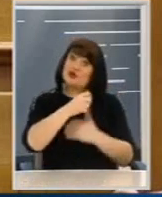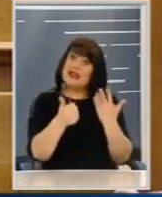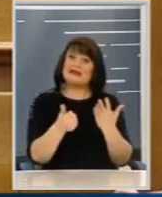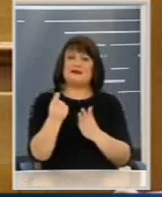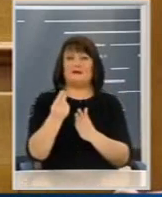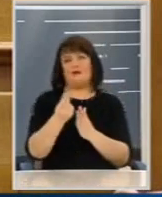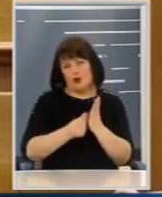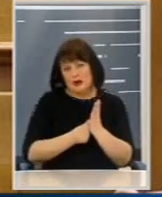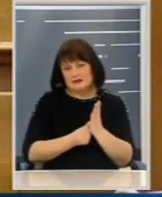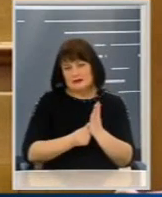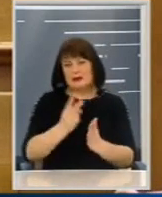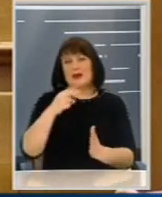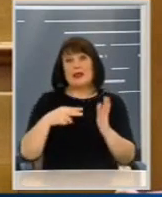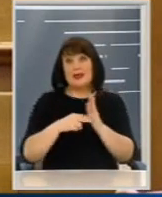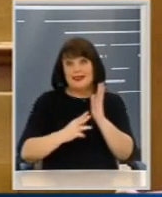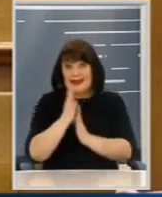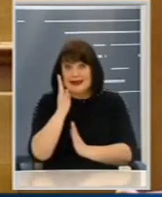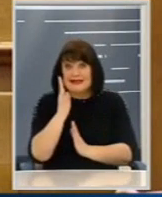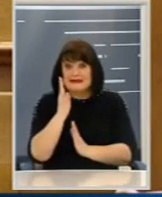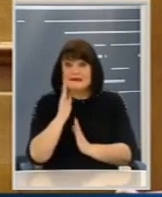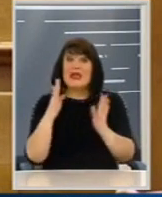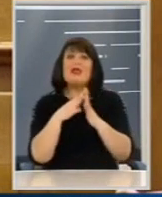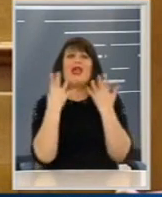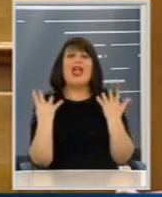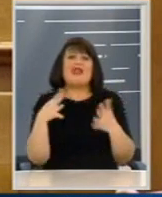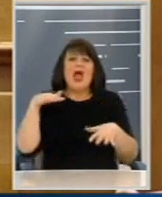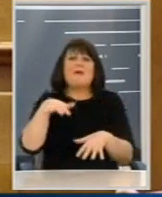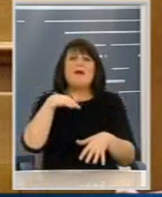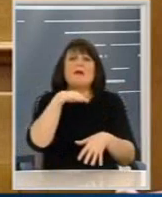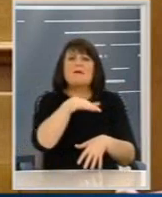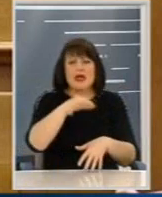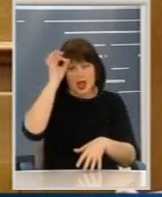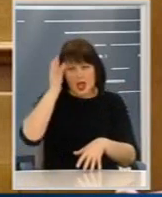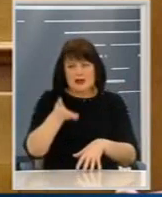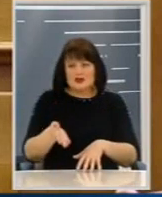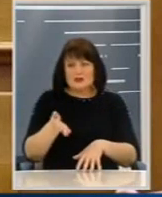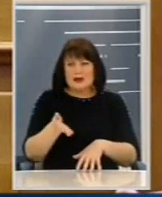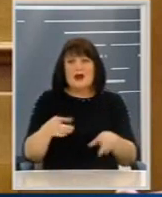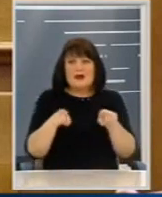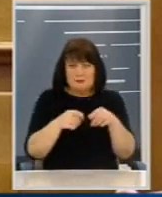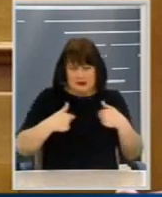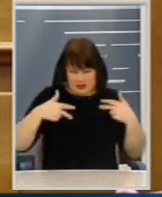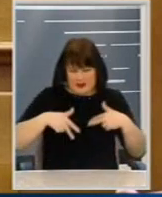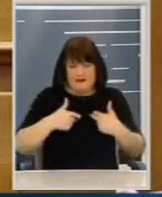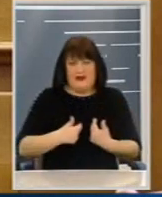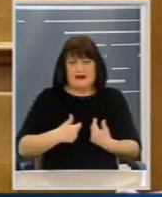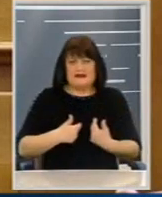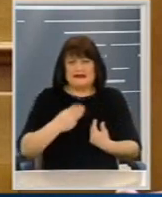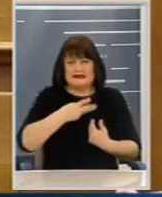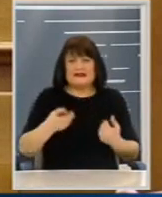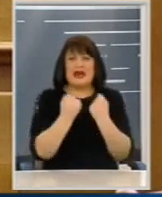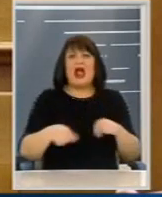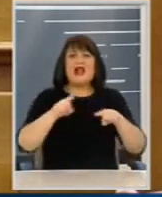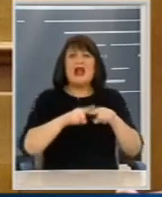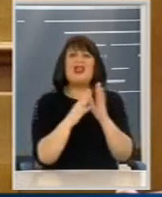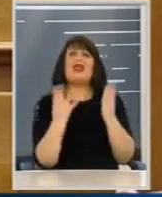επιθέσεις. 2014, 19 επιθέσεις. Μετά επί συγκυβερνήσεων ΣΥΡΙΖΑ και ΑΝΕΛ ξανά 19